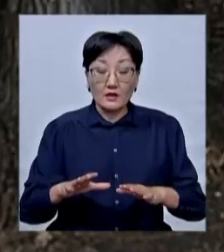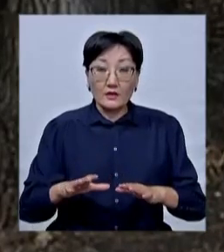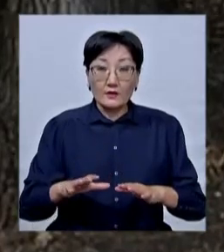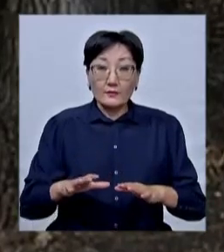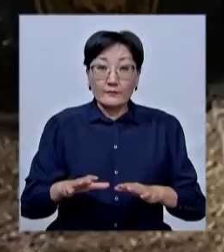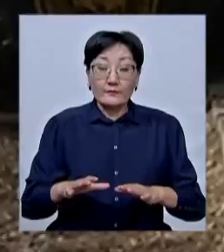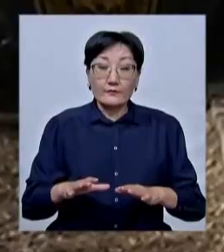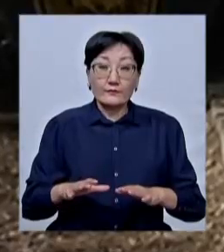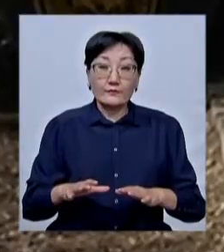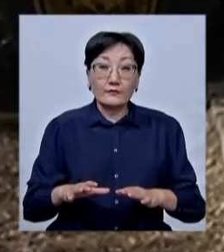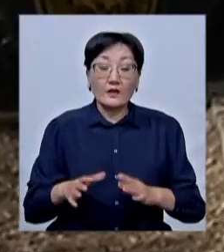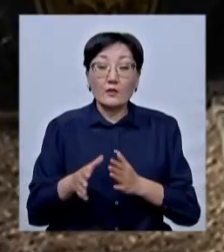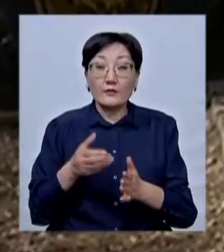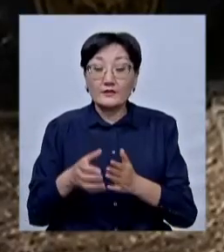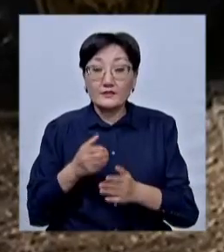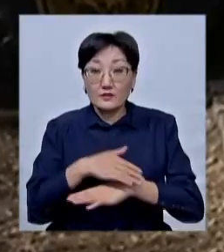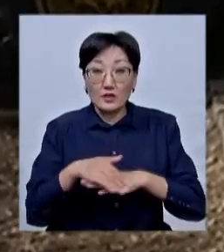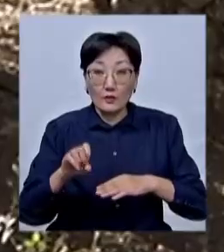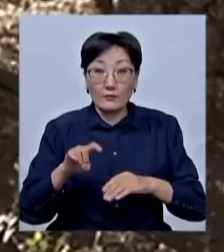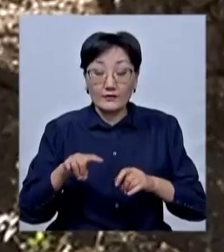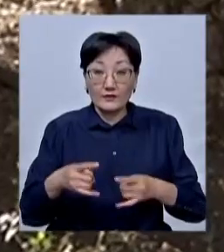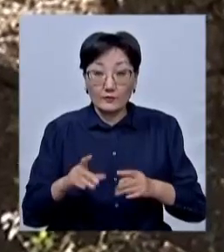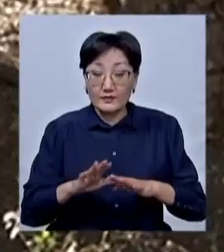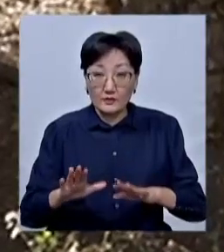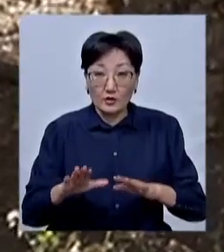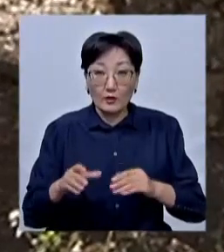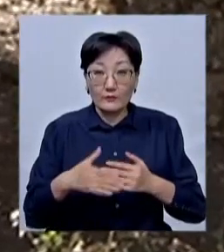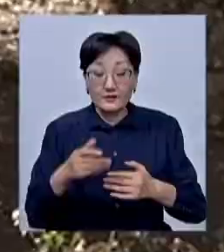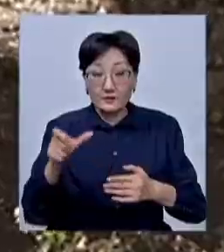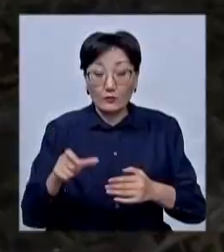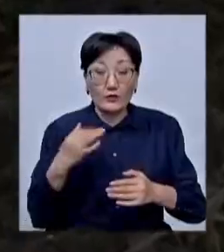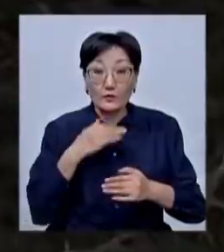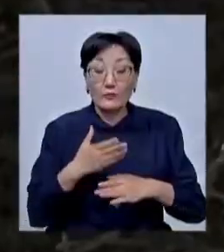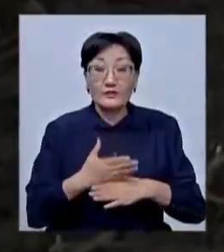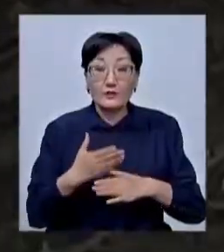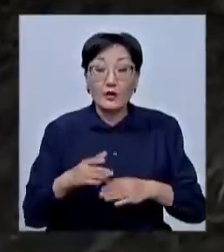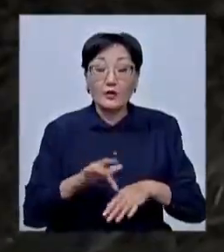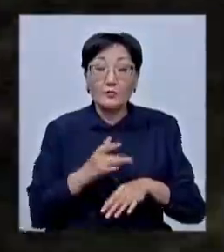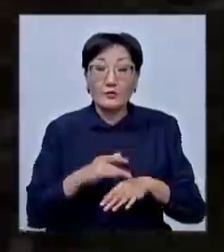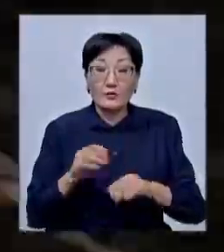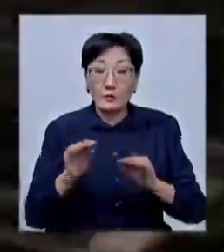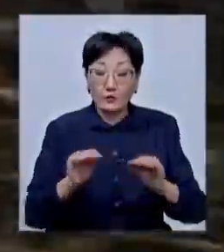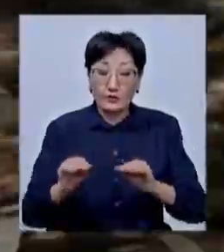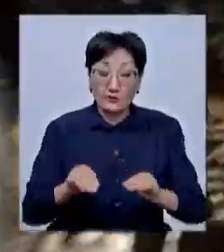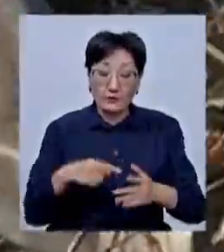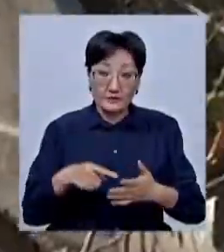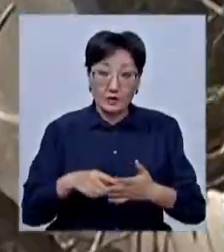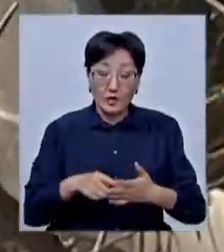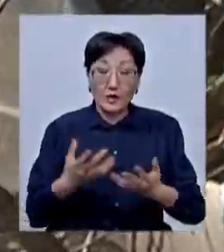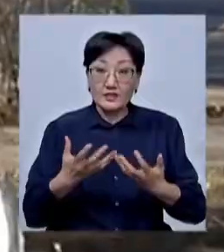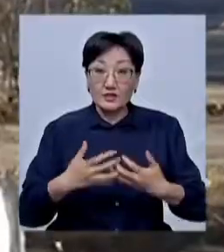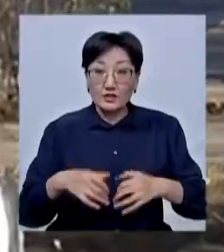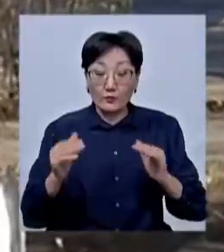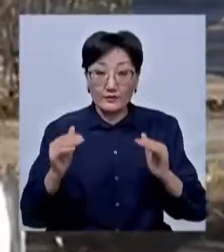Рецидивов не было таких. Подметая улицы, обрезая деревья и не только, осужденные во многом помогают коммунальщикам в благоустройстве города. А за счет